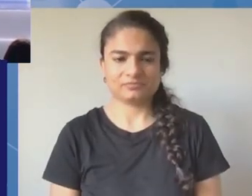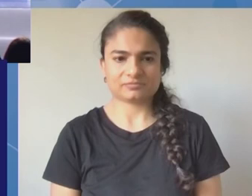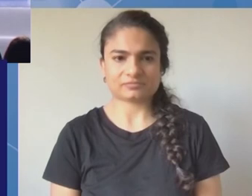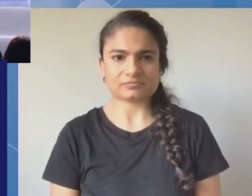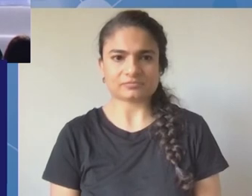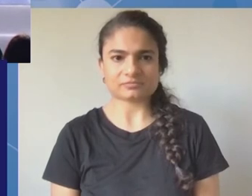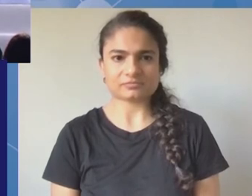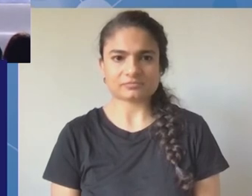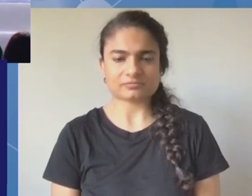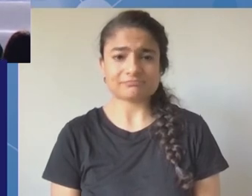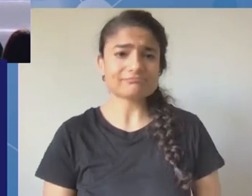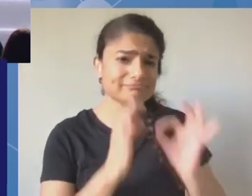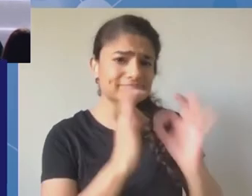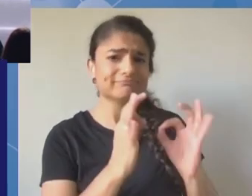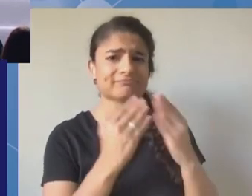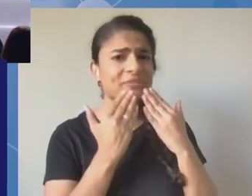EGF 论坛。